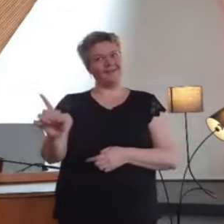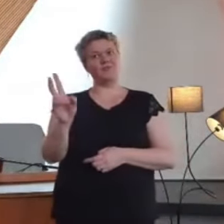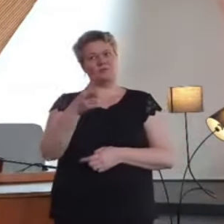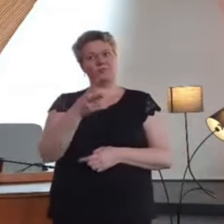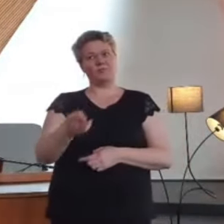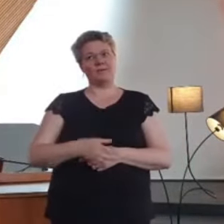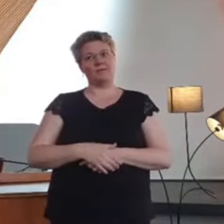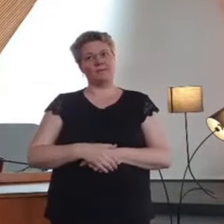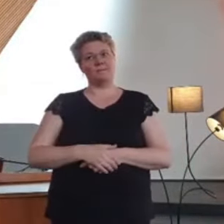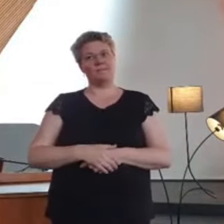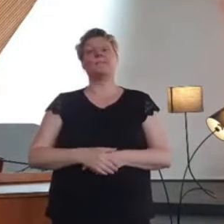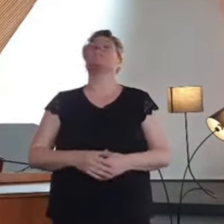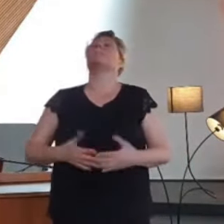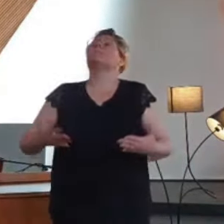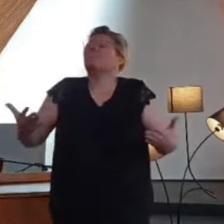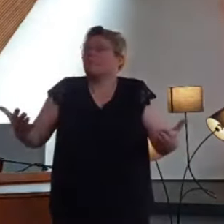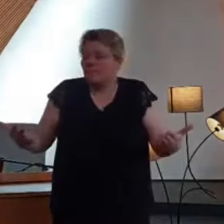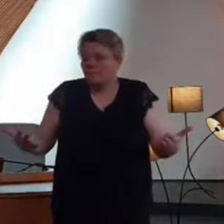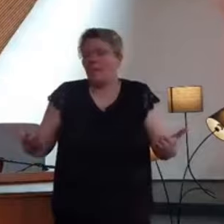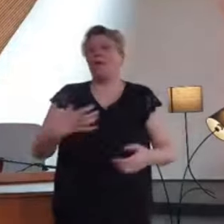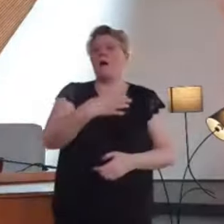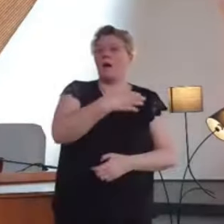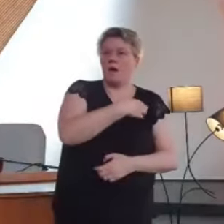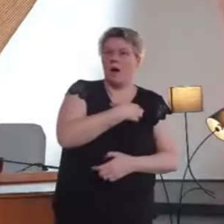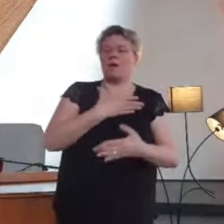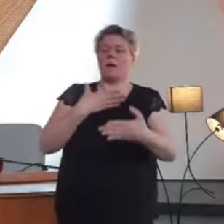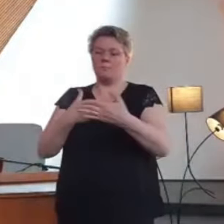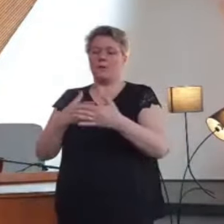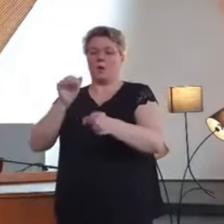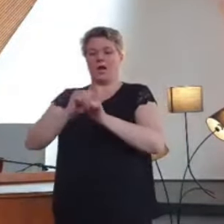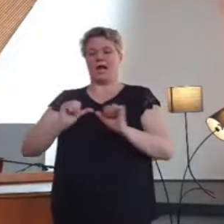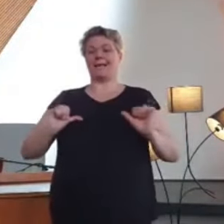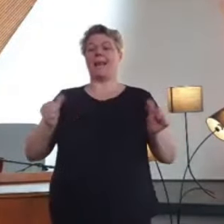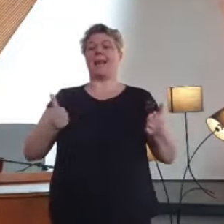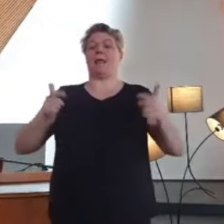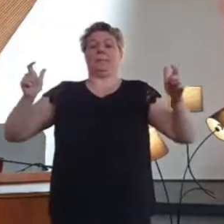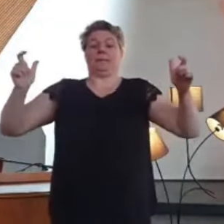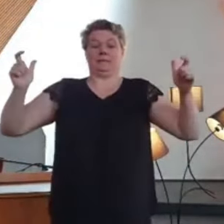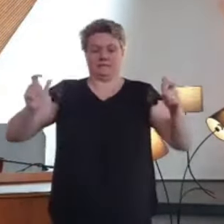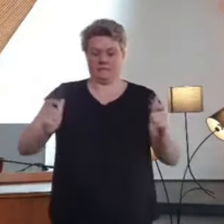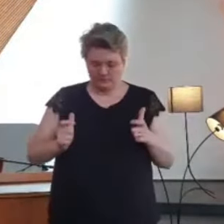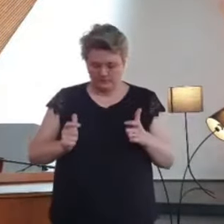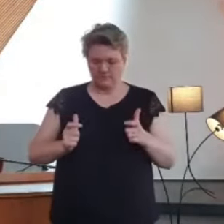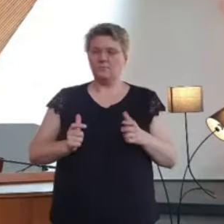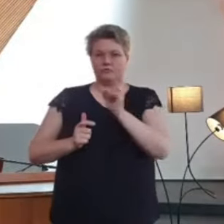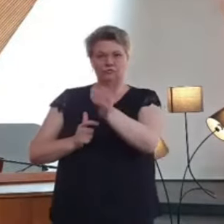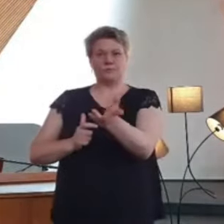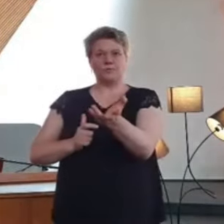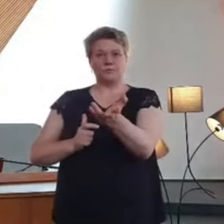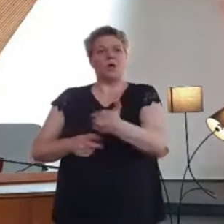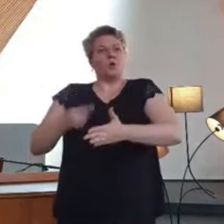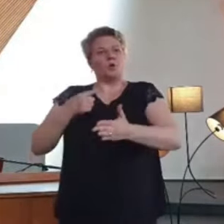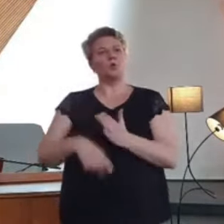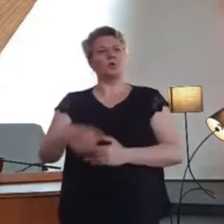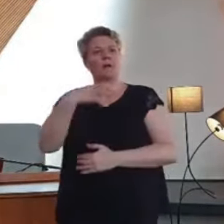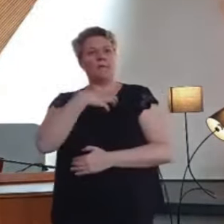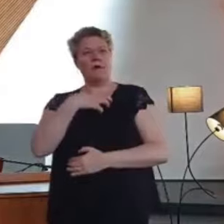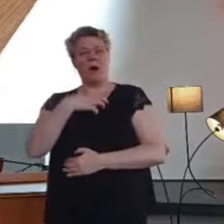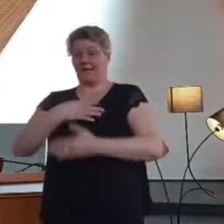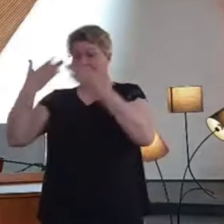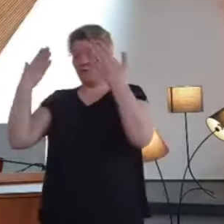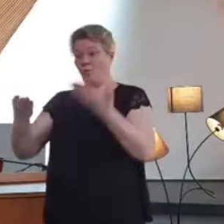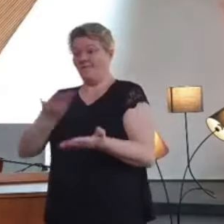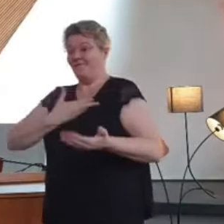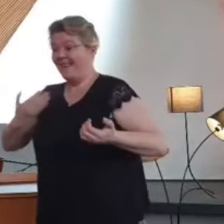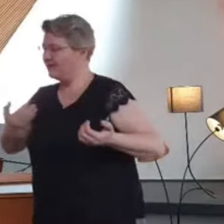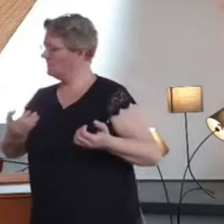ja, beides kann einschränken. Es kann sein, dass man wegen einer Krankheit oder einer Behinderung etwas nicht mehr so tun